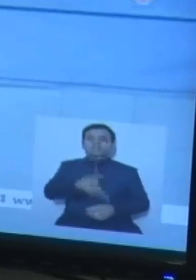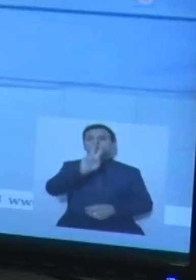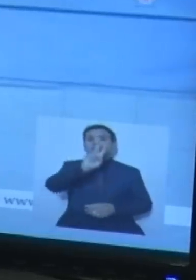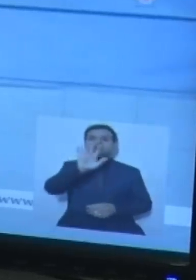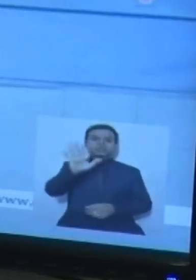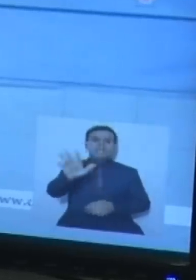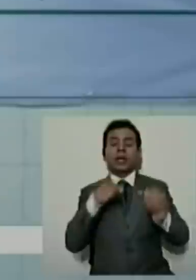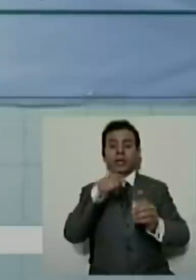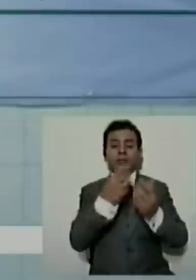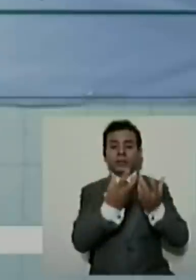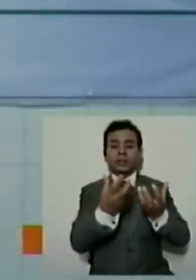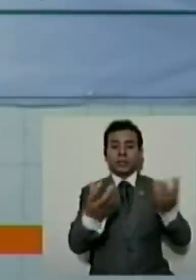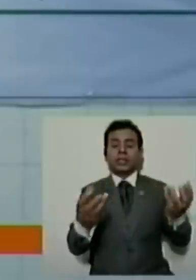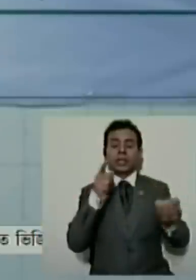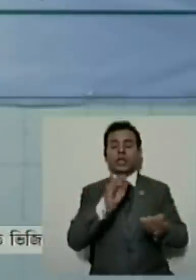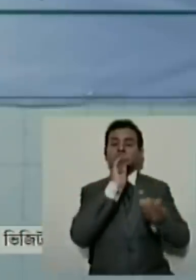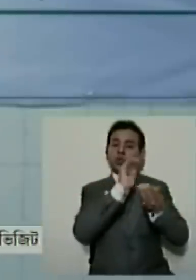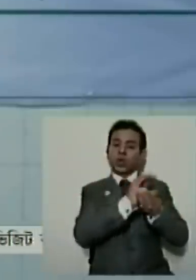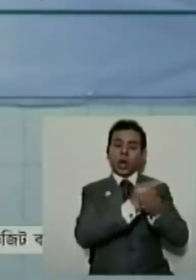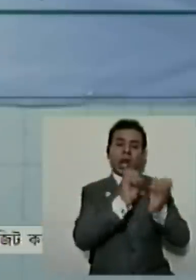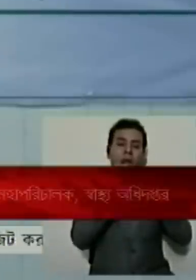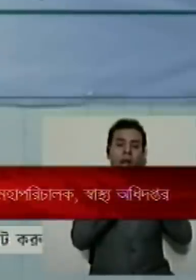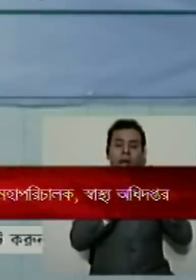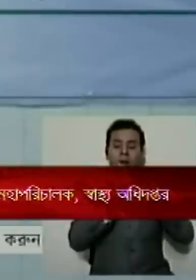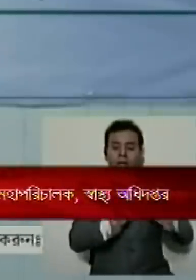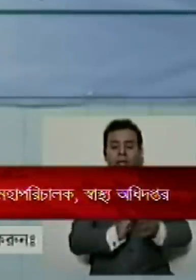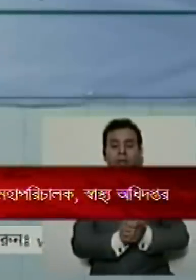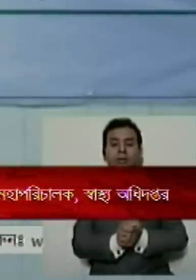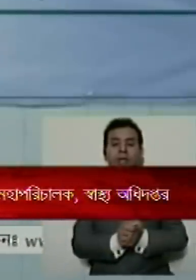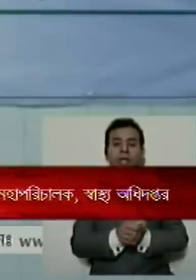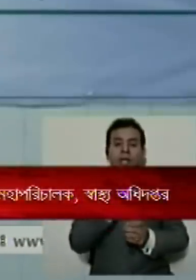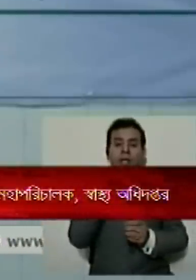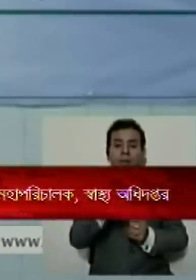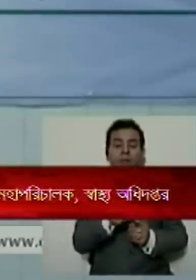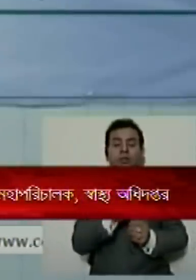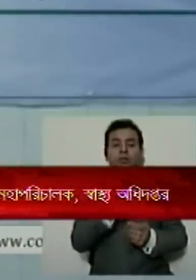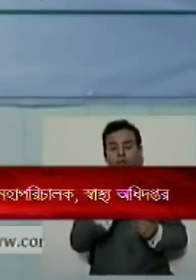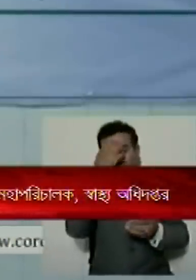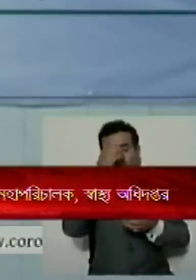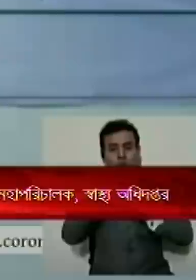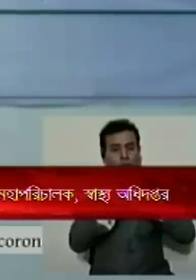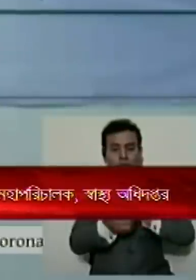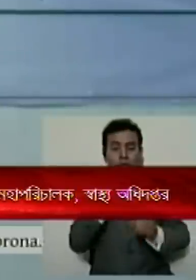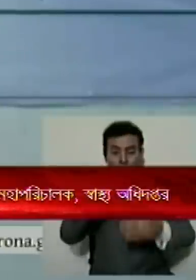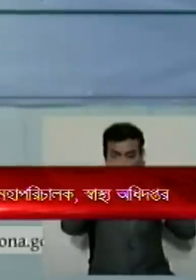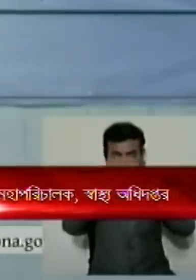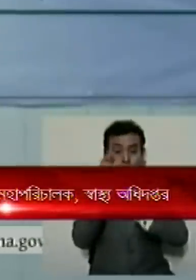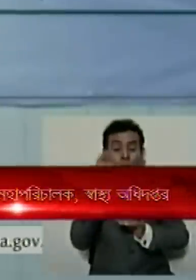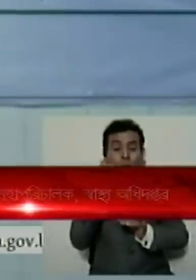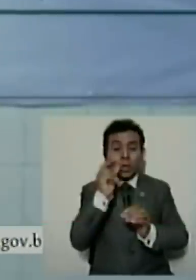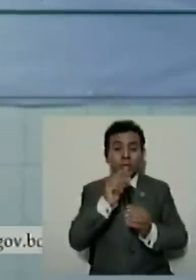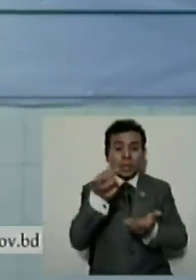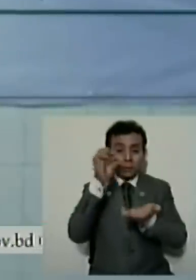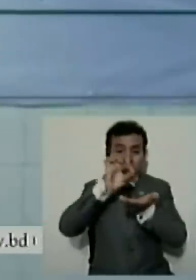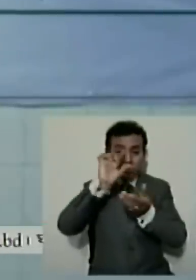হয় বুলেটিনে। পরীক্ষার কিট নিয়ে কোনো সমস্যা নাই, আমাদের যথেষ্ট পরিমাণে পরীক্ষার কিট আমাদের জমা আছে এবং এটা